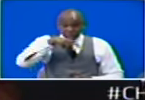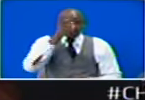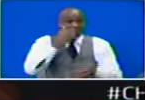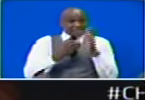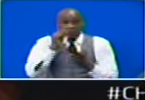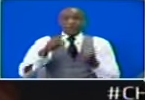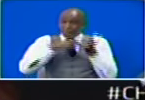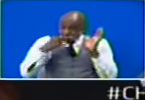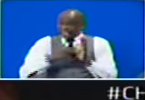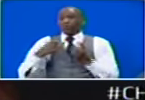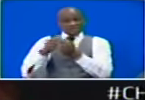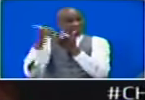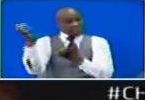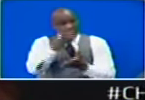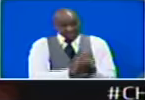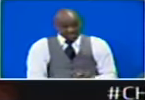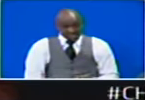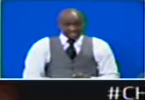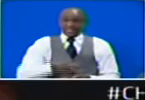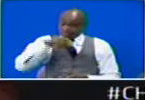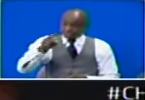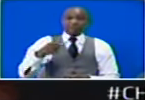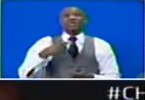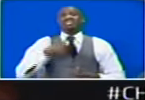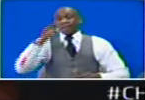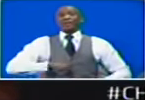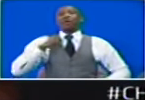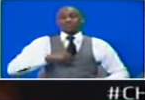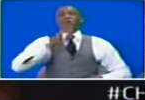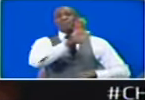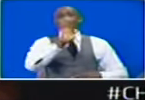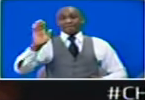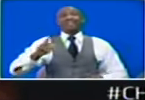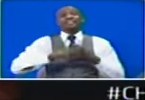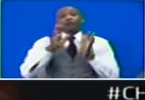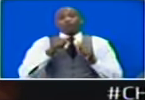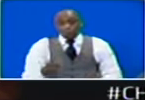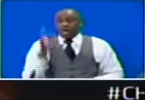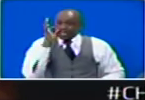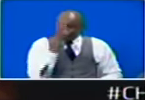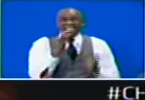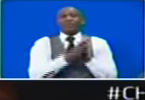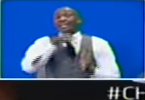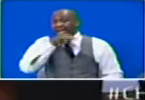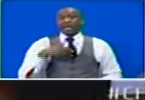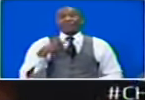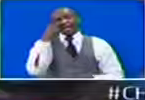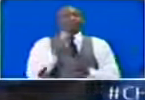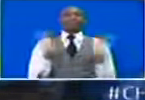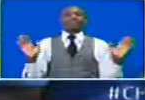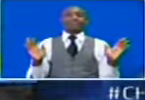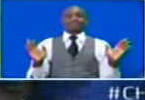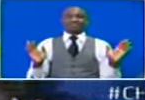infrastructure projects inaendelea ambayo Jubilee wanajigamba ni yao ilianzishwa na Kibaki na Raila na Kalonzo.